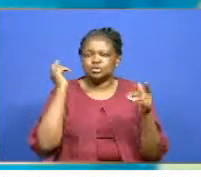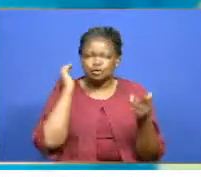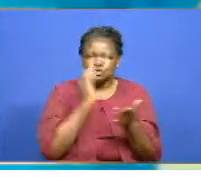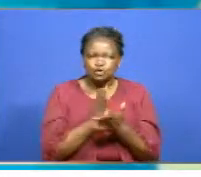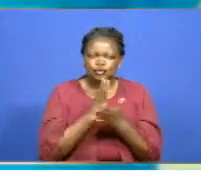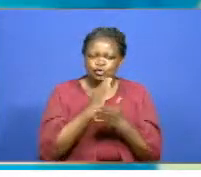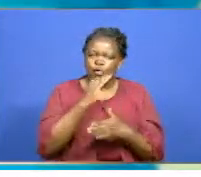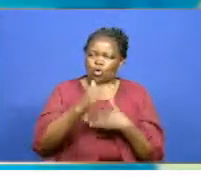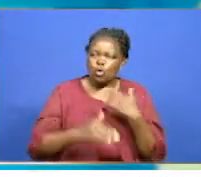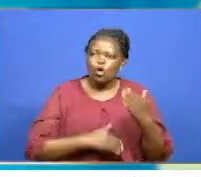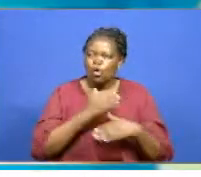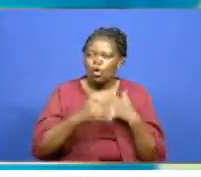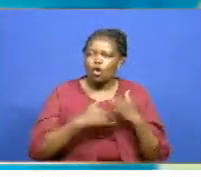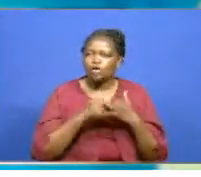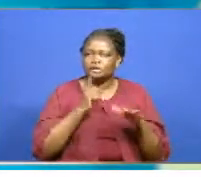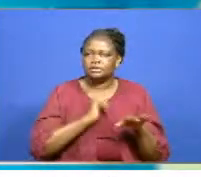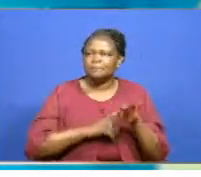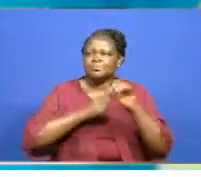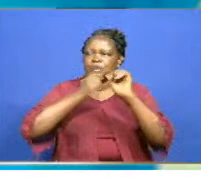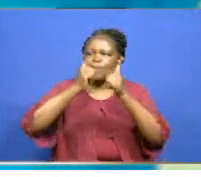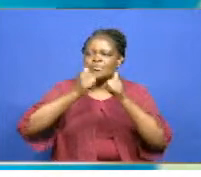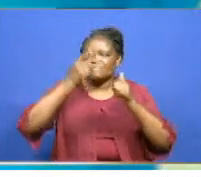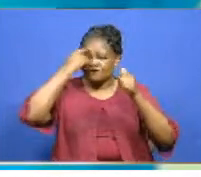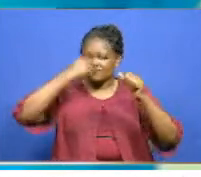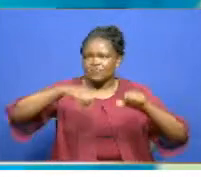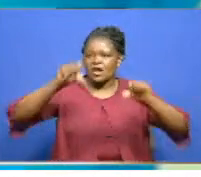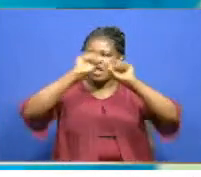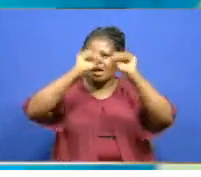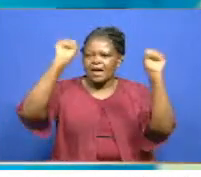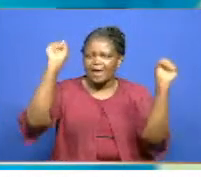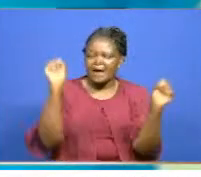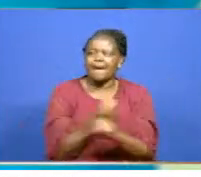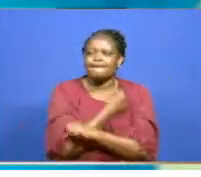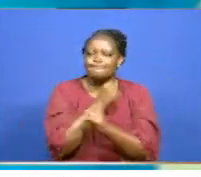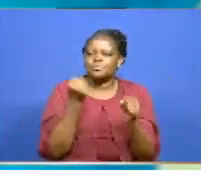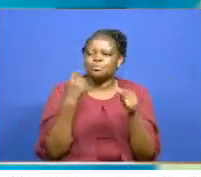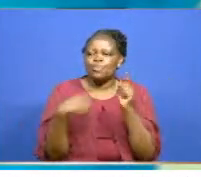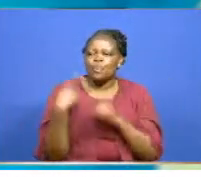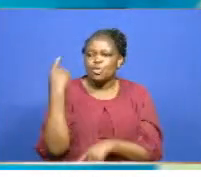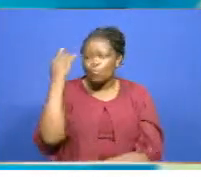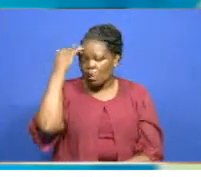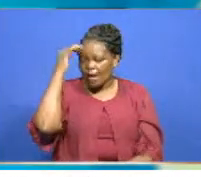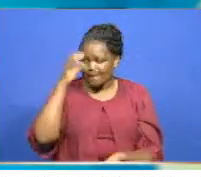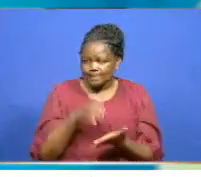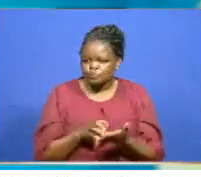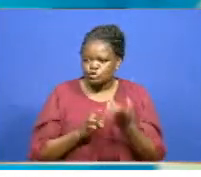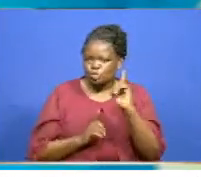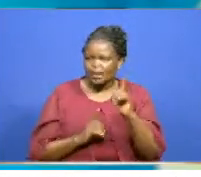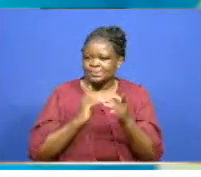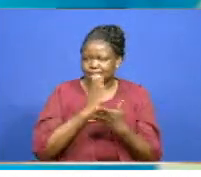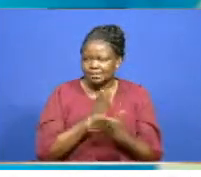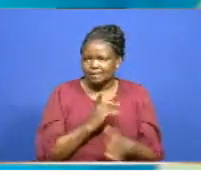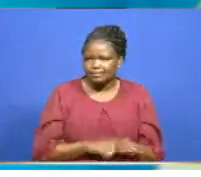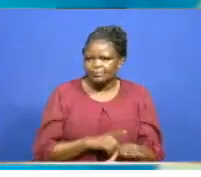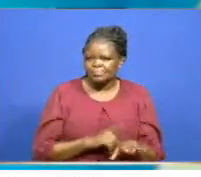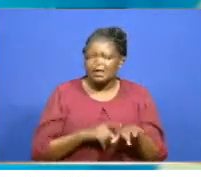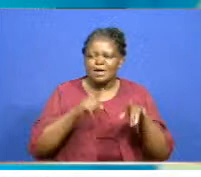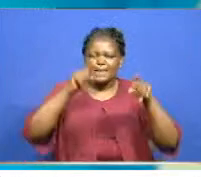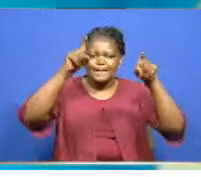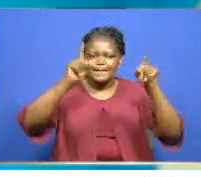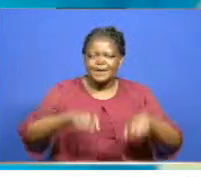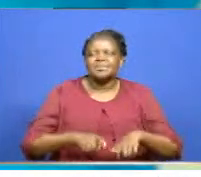wote wakirun for presidency, wote hawawezi shinda hicho kiti. Hicho kiti ni kimoja tu. Na wakati mwingine inafaa ya